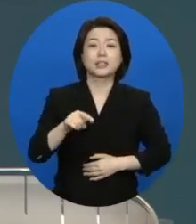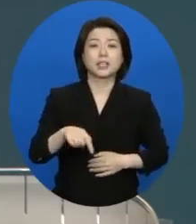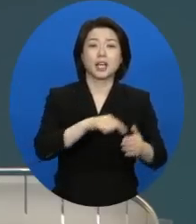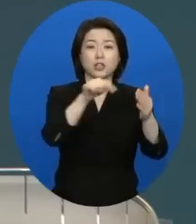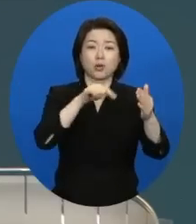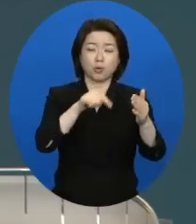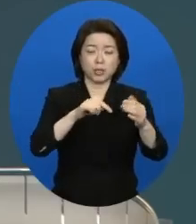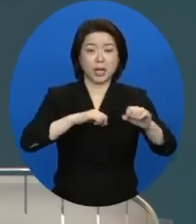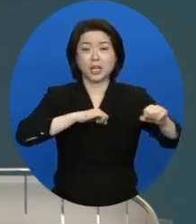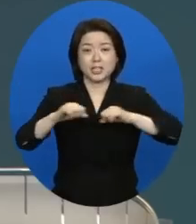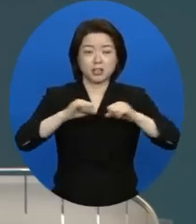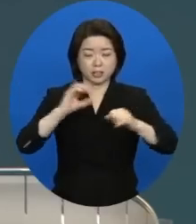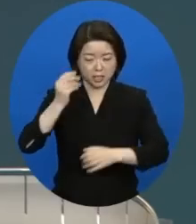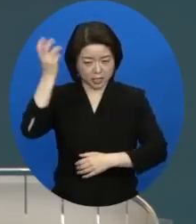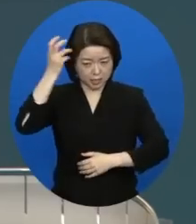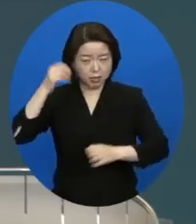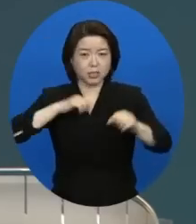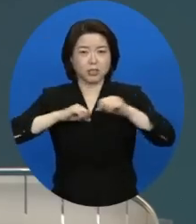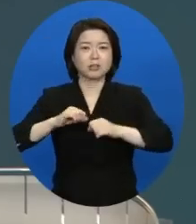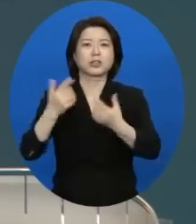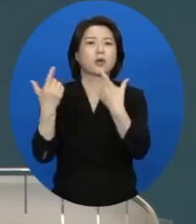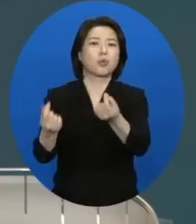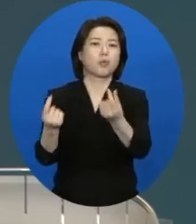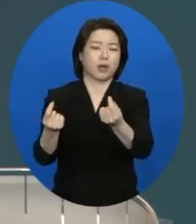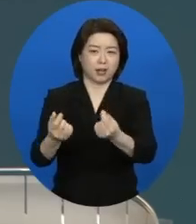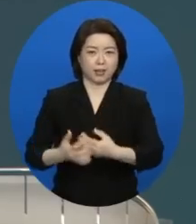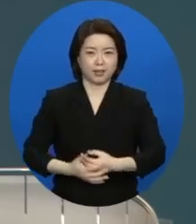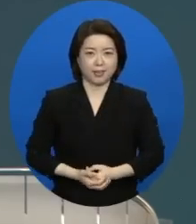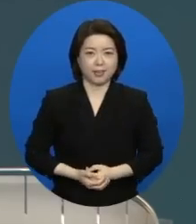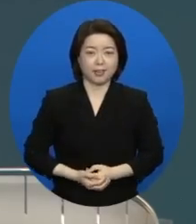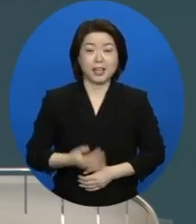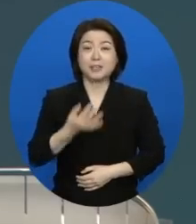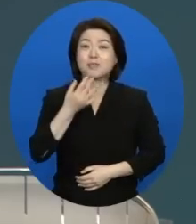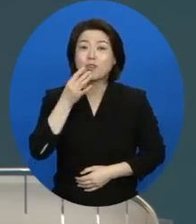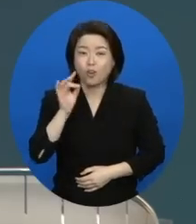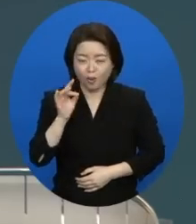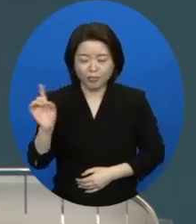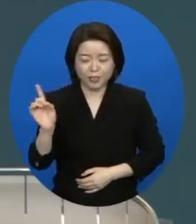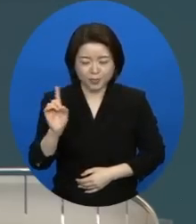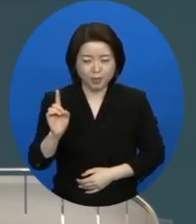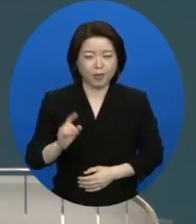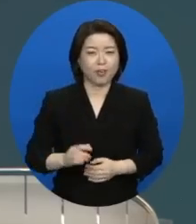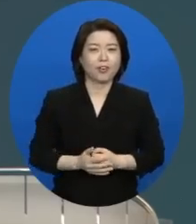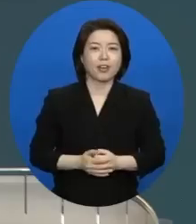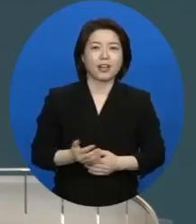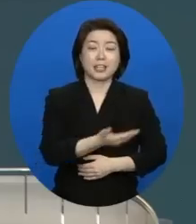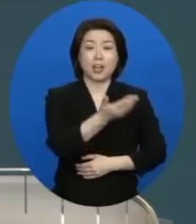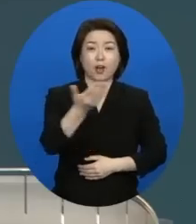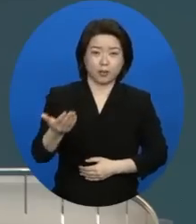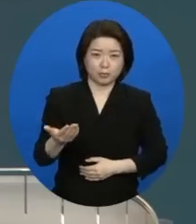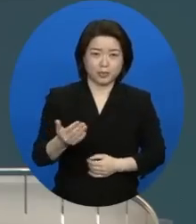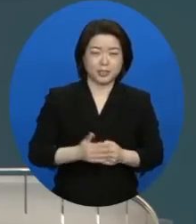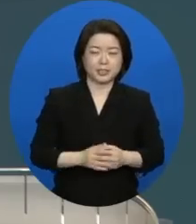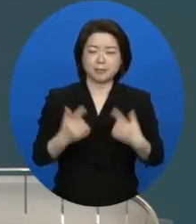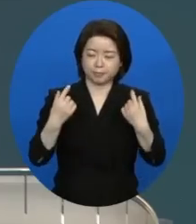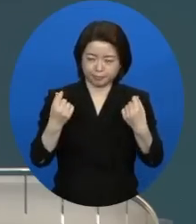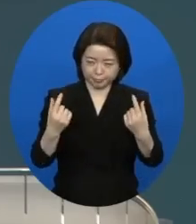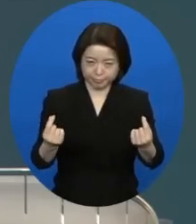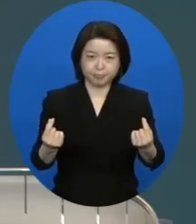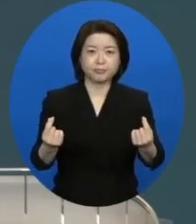안에 역사하시는 성령의 역사예요. 물론 여러분이